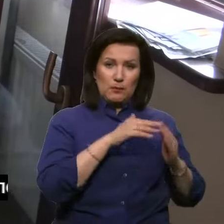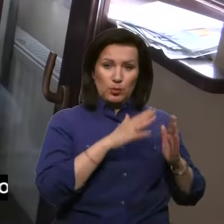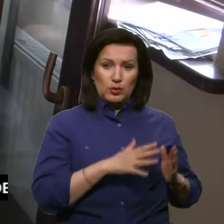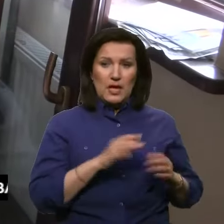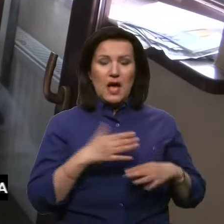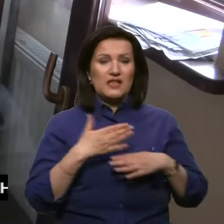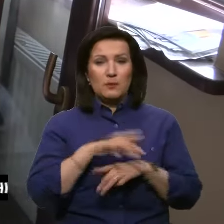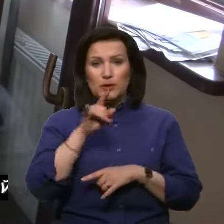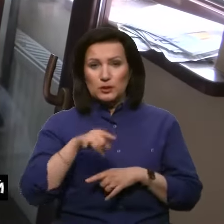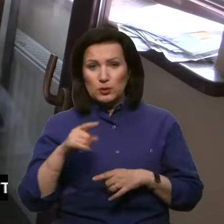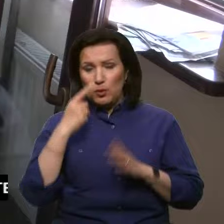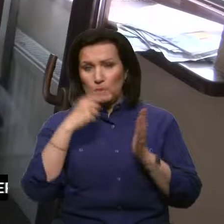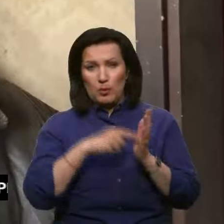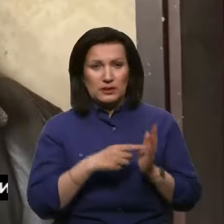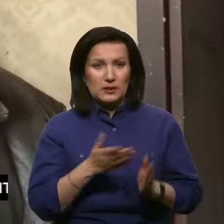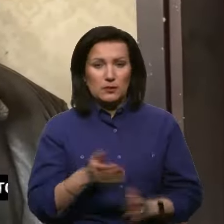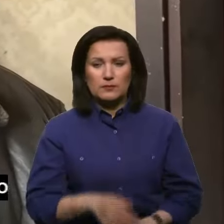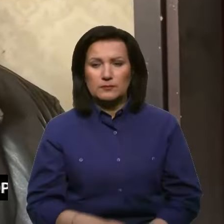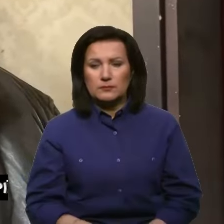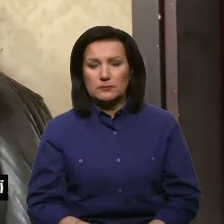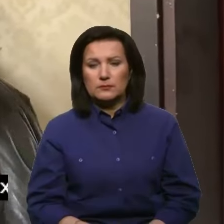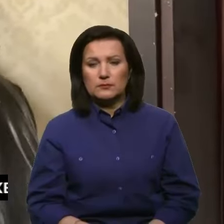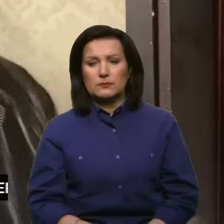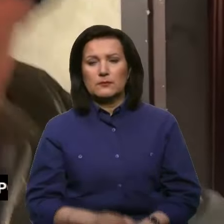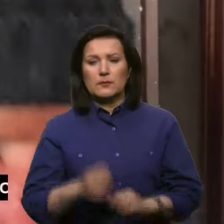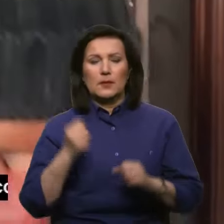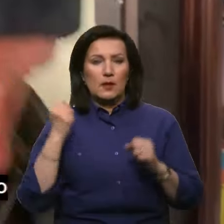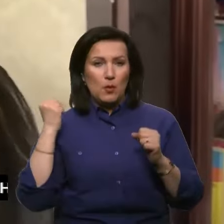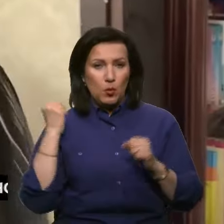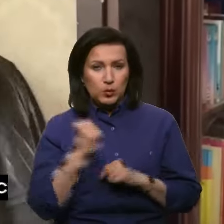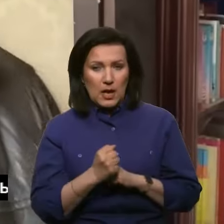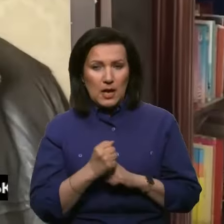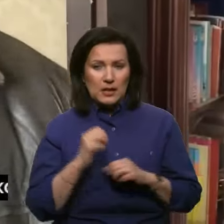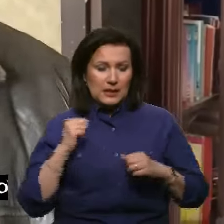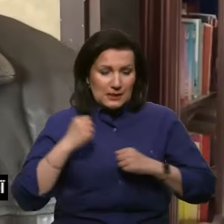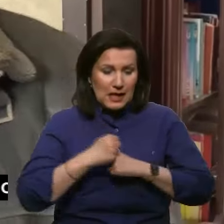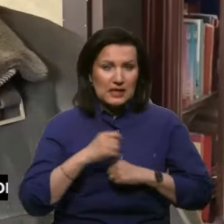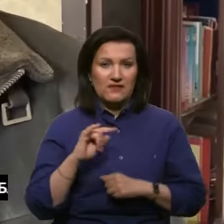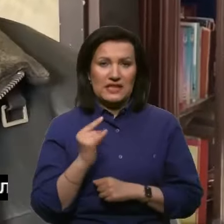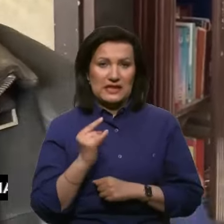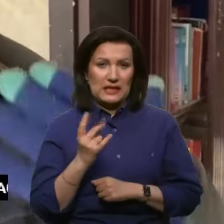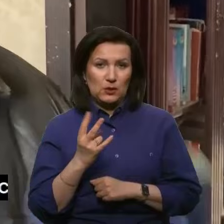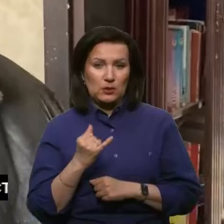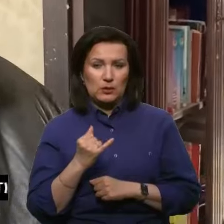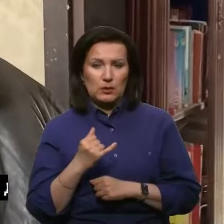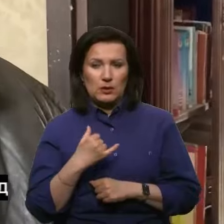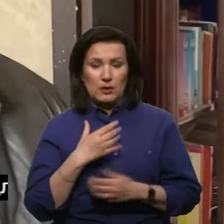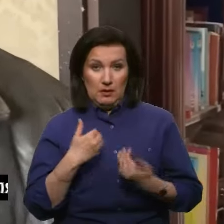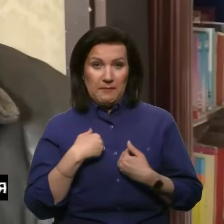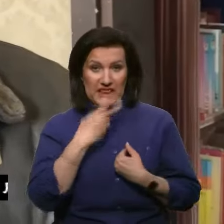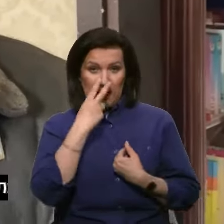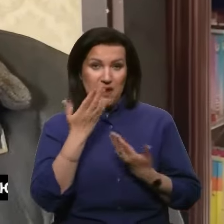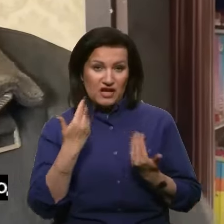але вибите скло долетіло до них. Удар і накрив дитину. Ну, мене ви